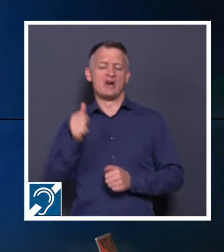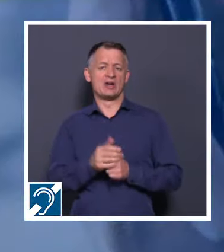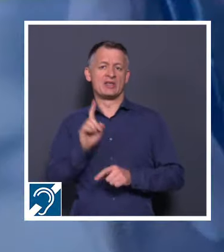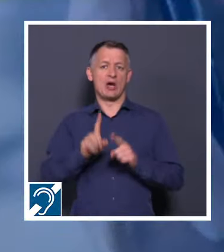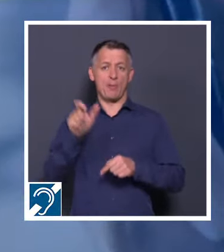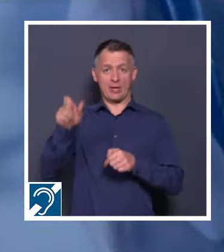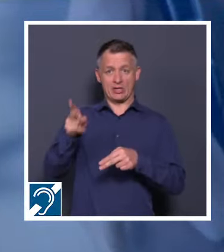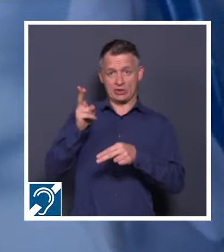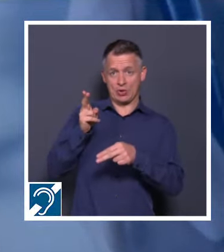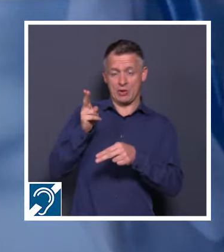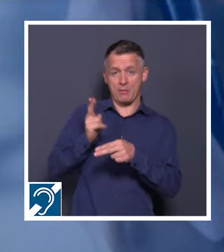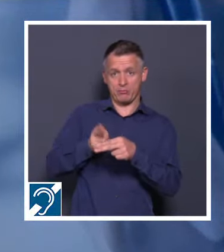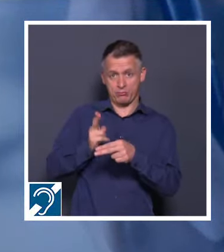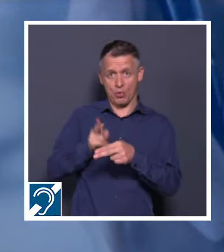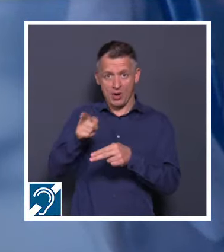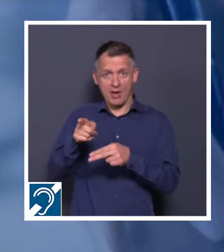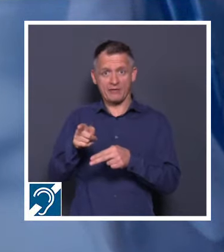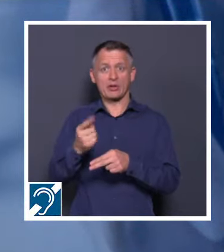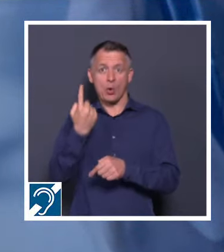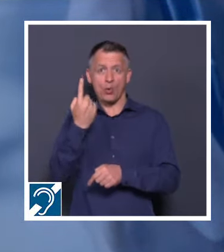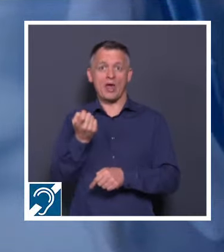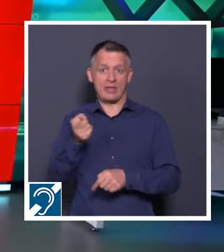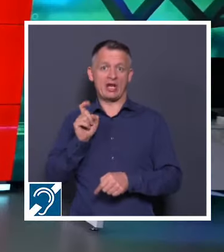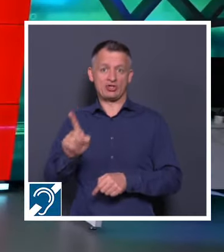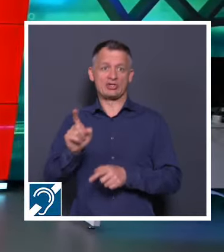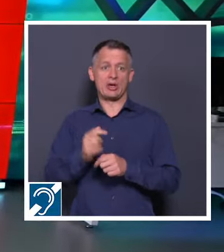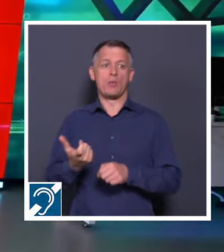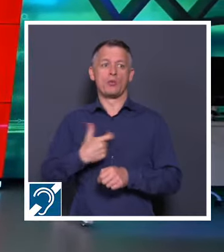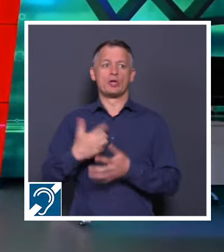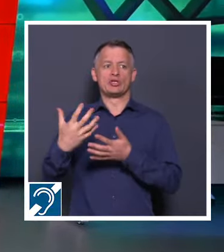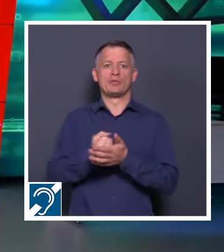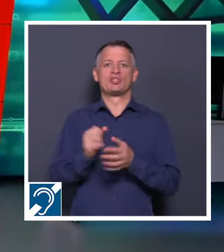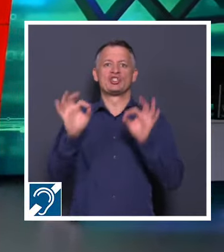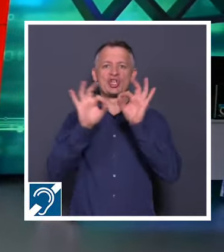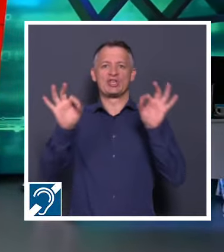pacient suferă de una dintre aceste boli, practic poate obține